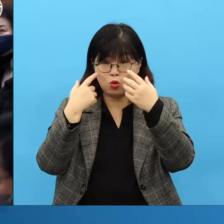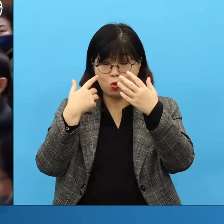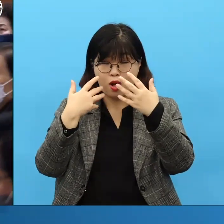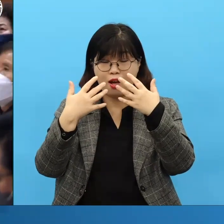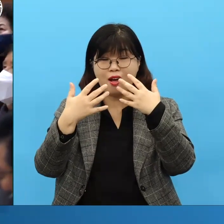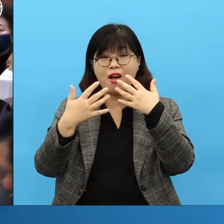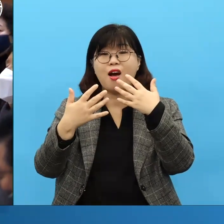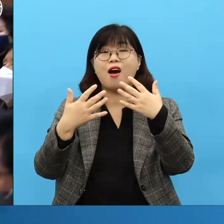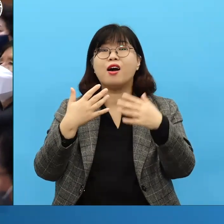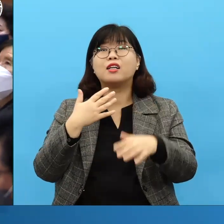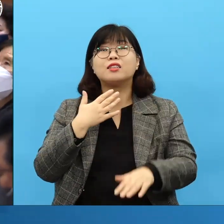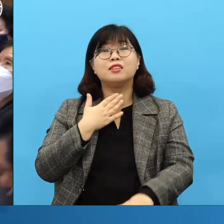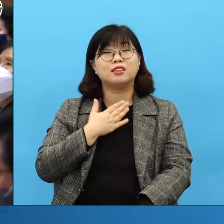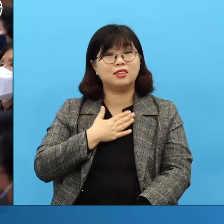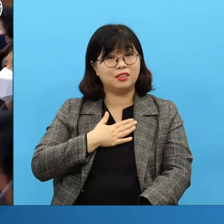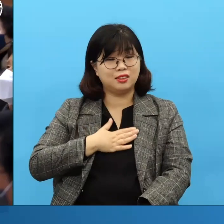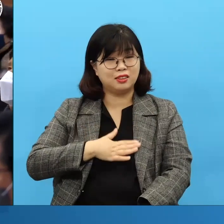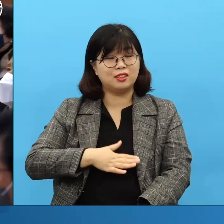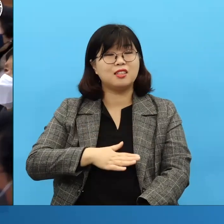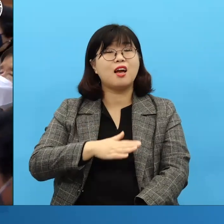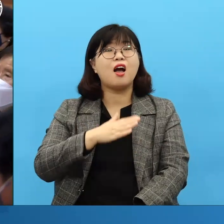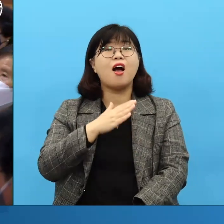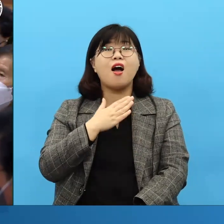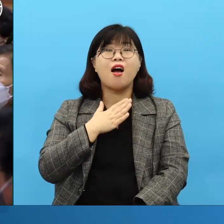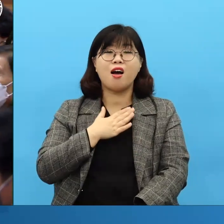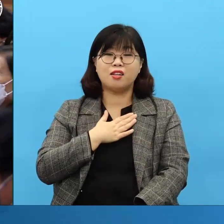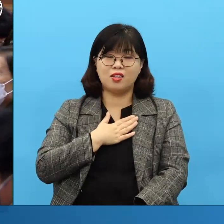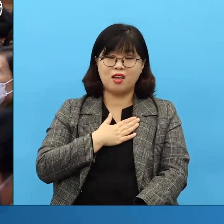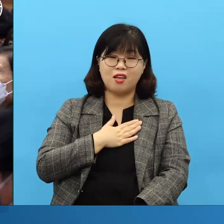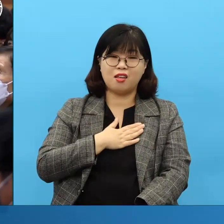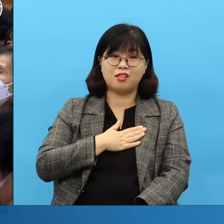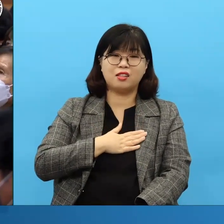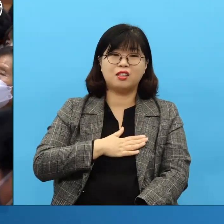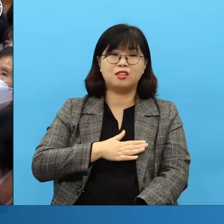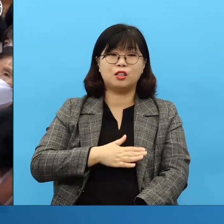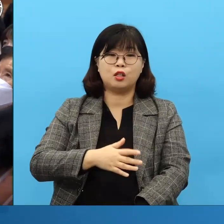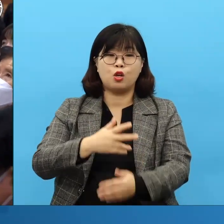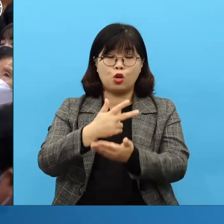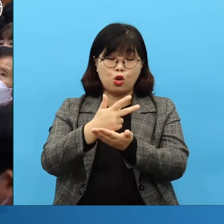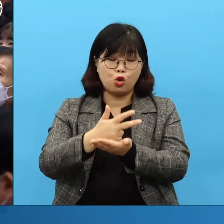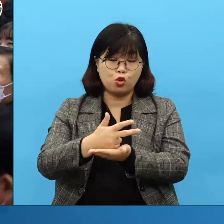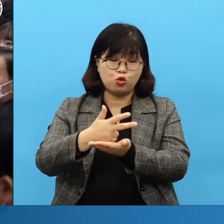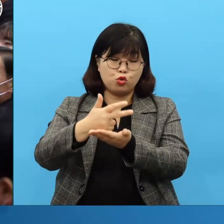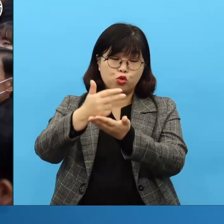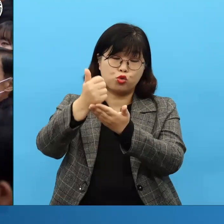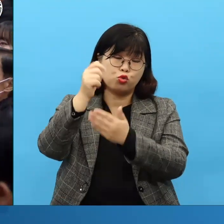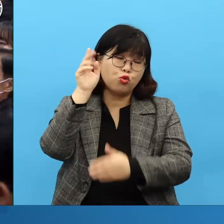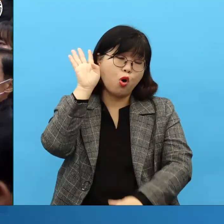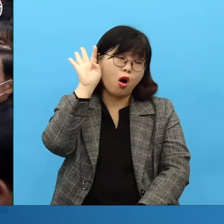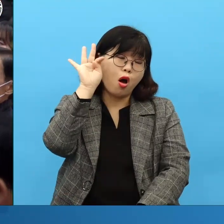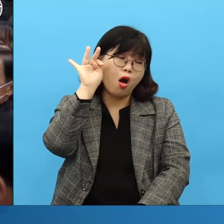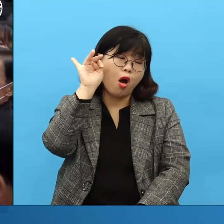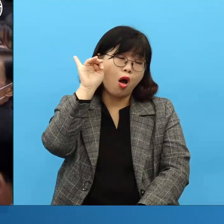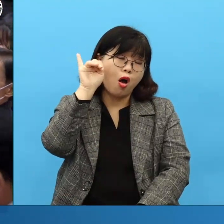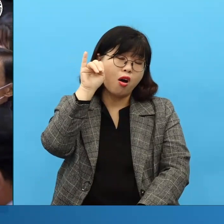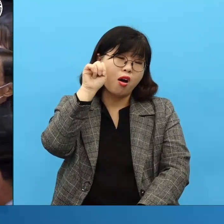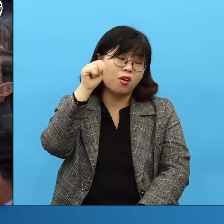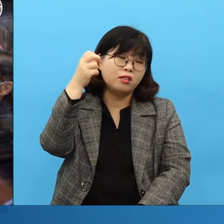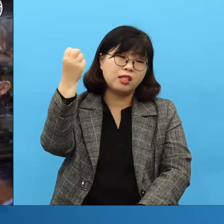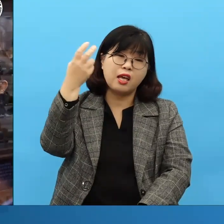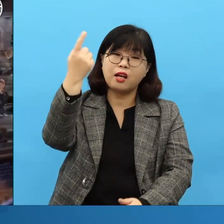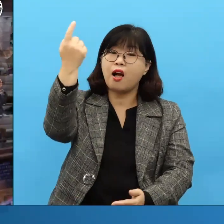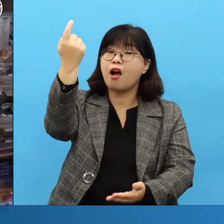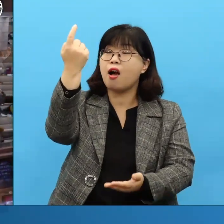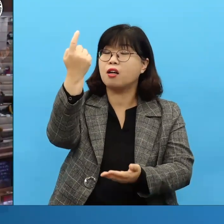나는 확실히 주 언제 강림하실지 주